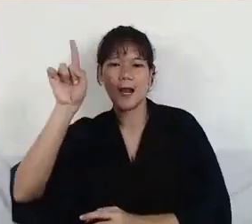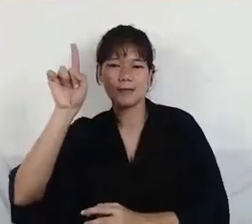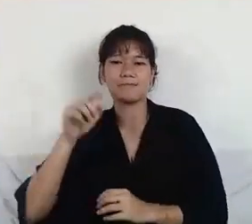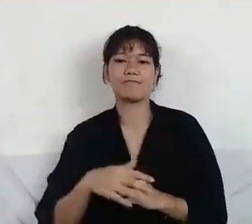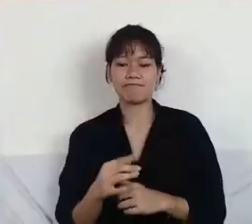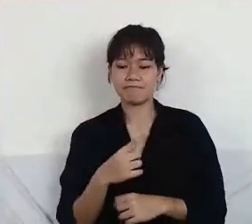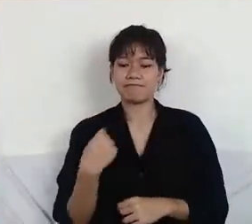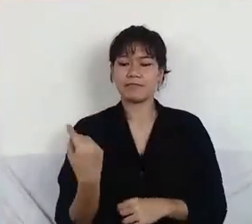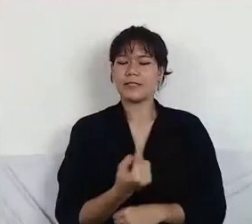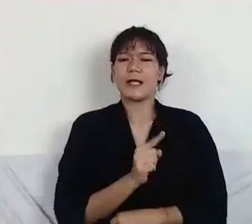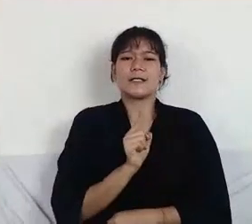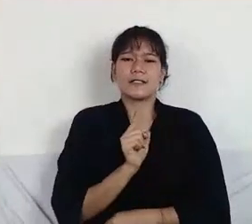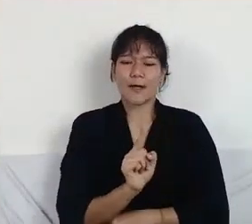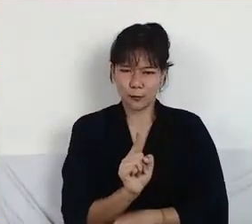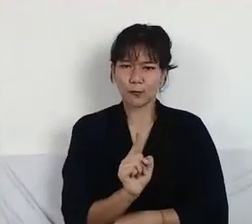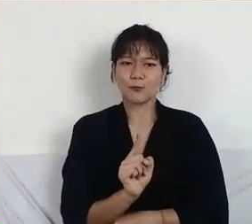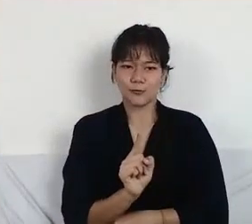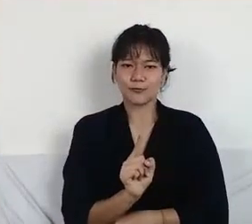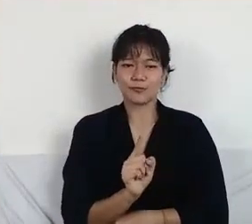satu dalam Tuhan.